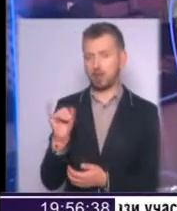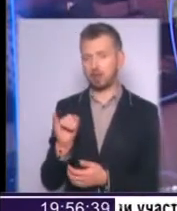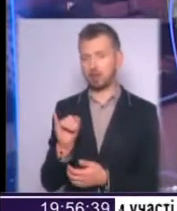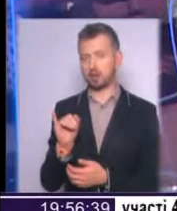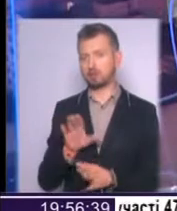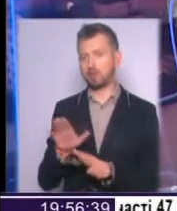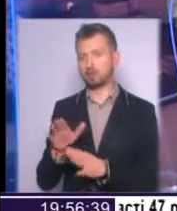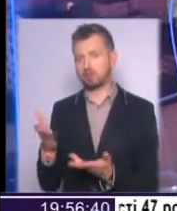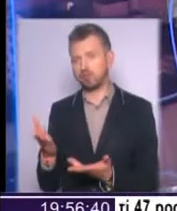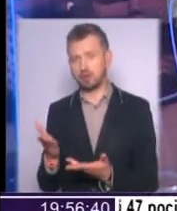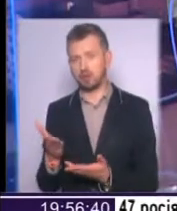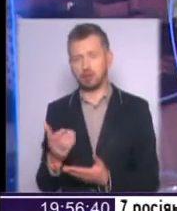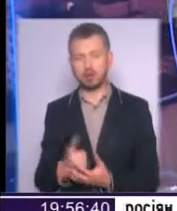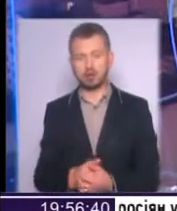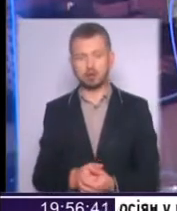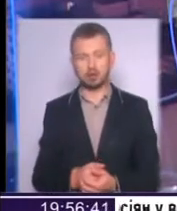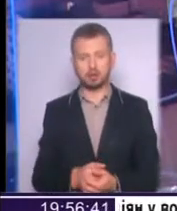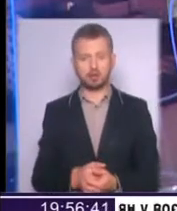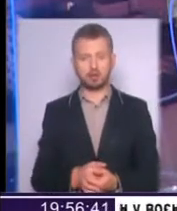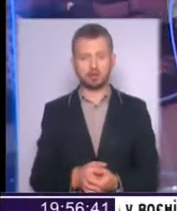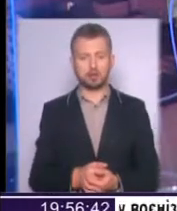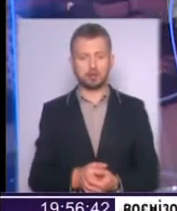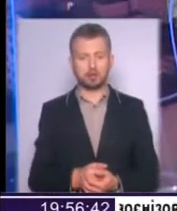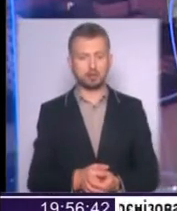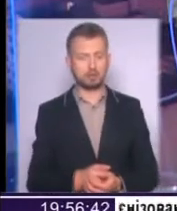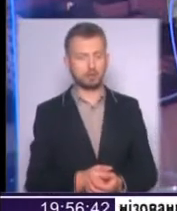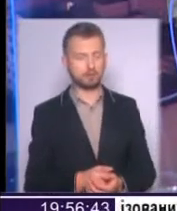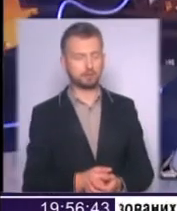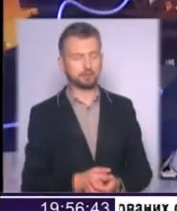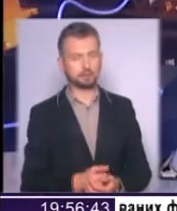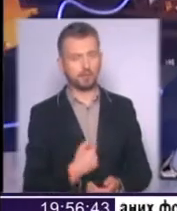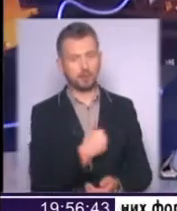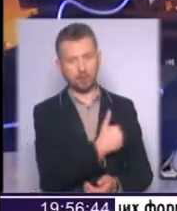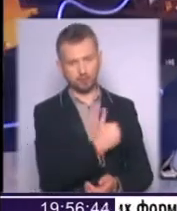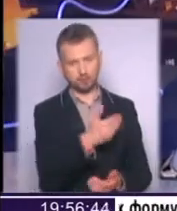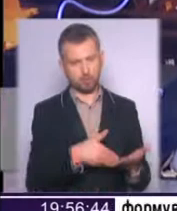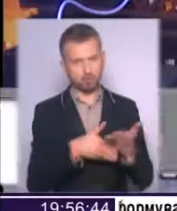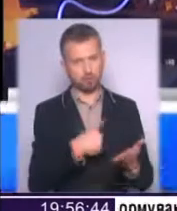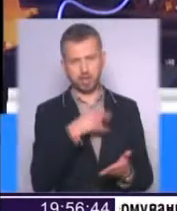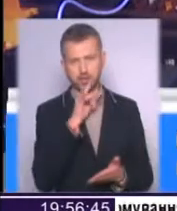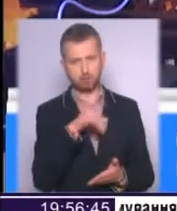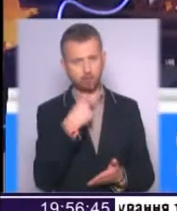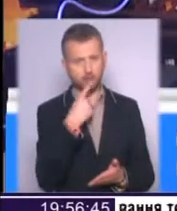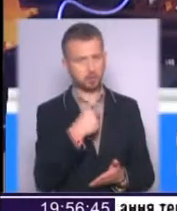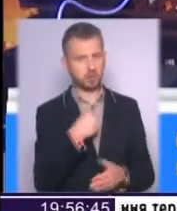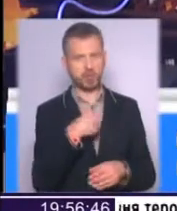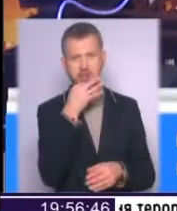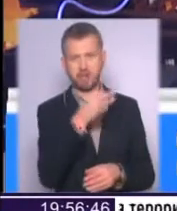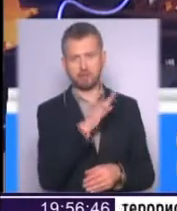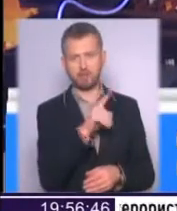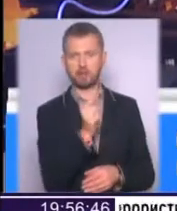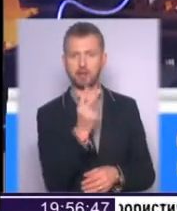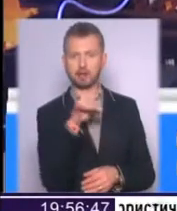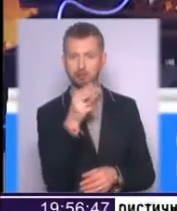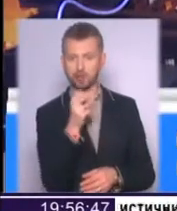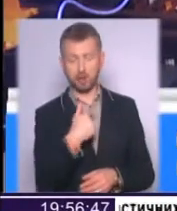КМДА. Одна особа я і його заступника, але відреагуйте в будь-якому випадку. Я хочу вам допомогти, я не буду говорити, що я не відповідаю за Кличка, я за все